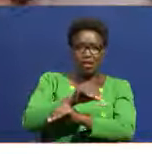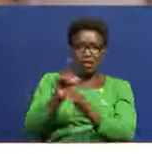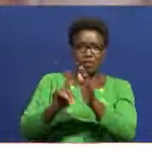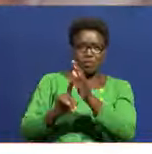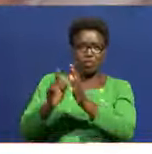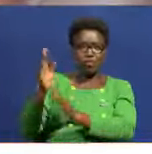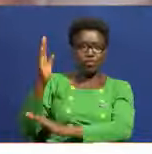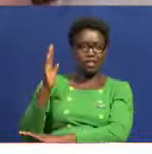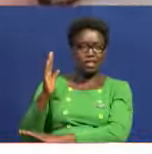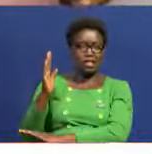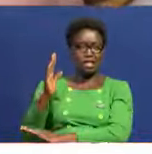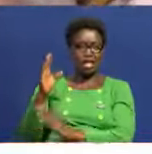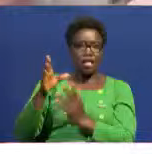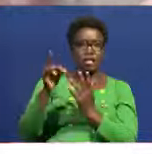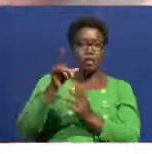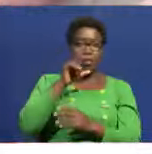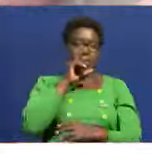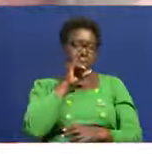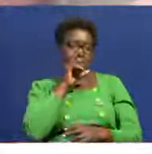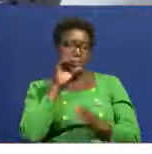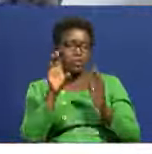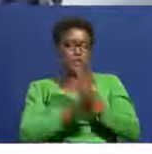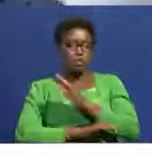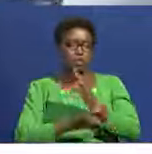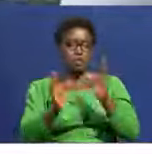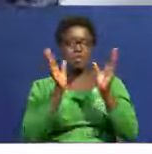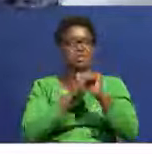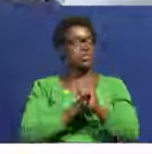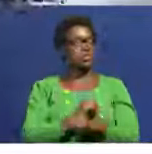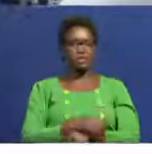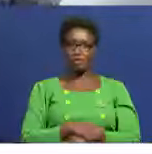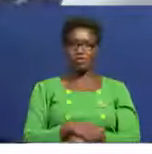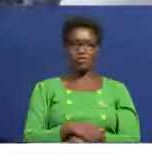Interior with the nomination of Kithure Kindiki to deputize the president.